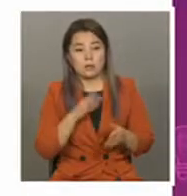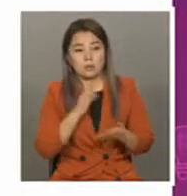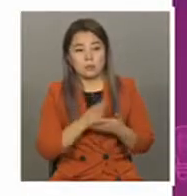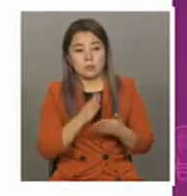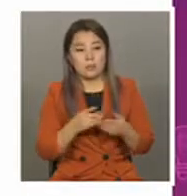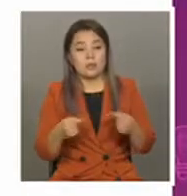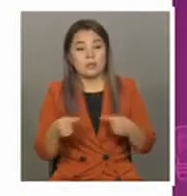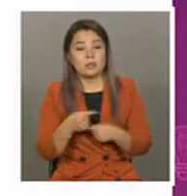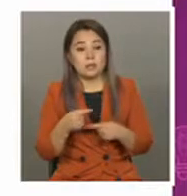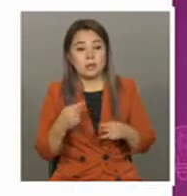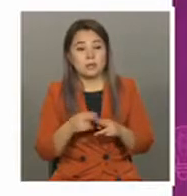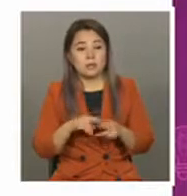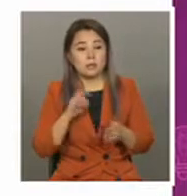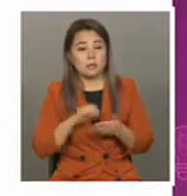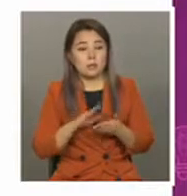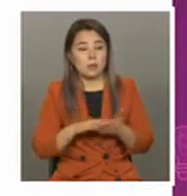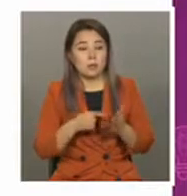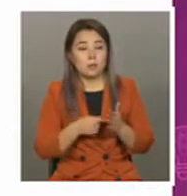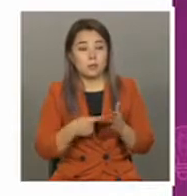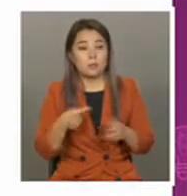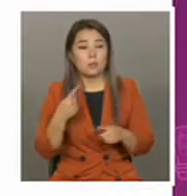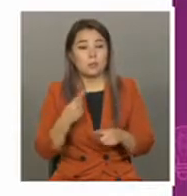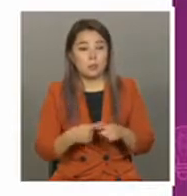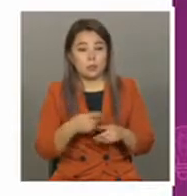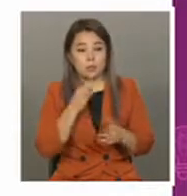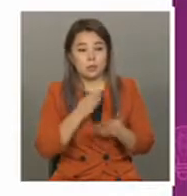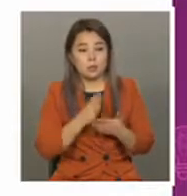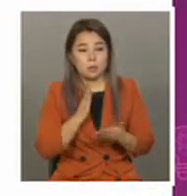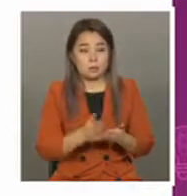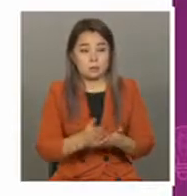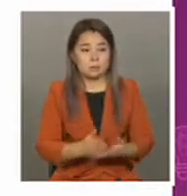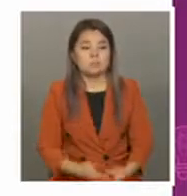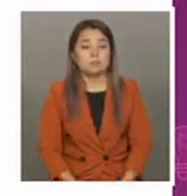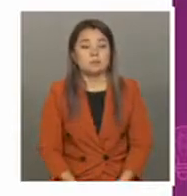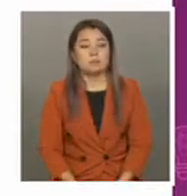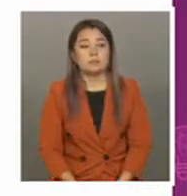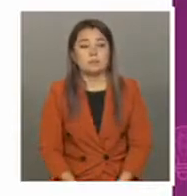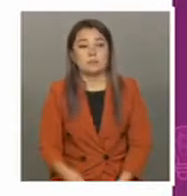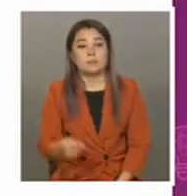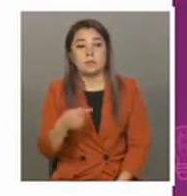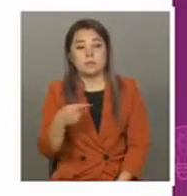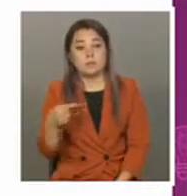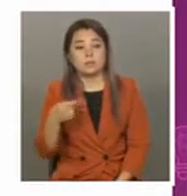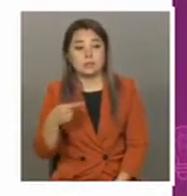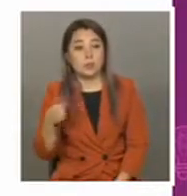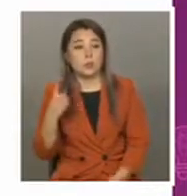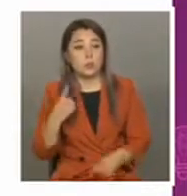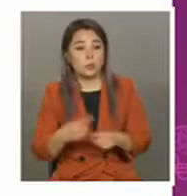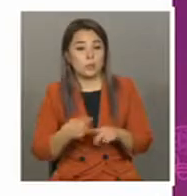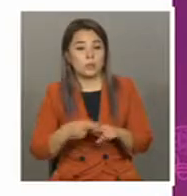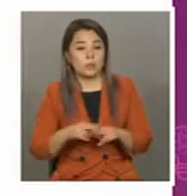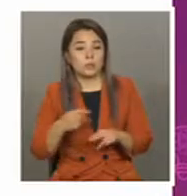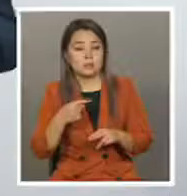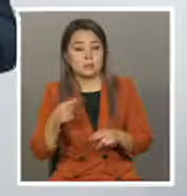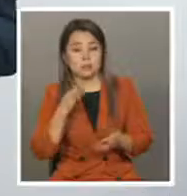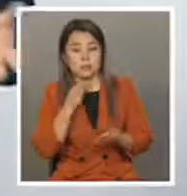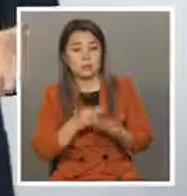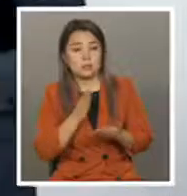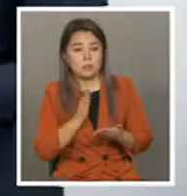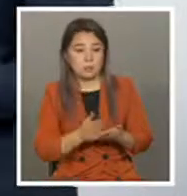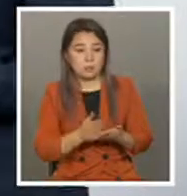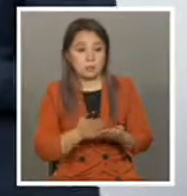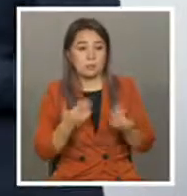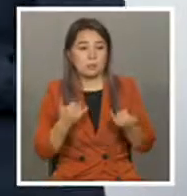минус таңбалсанды минус таңбалсанға көбейтсеңіз, плюс таңбалсан шығады, яғни оң сан шығады. Ал теріс санға теріс санды қоссаңыз, әрине теріс сан шығады.